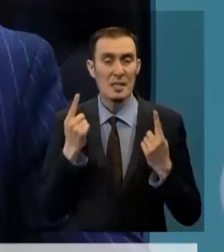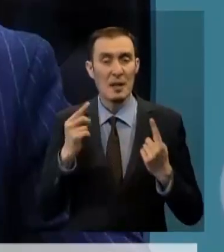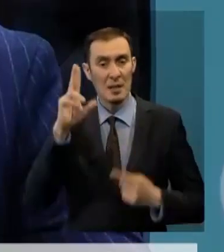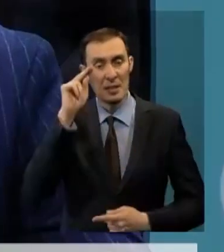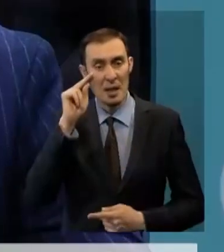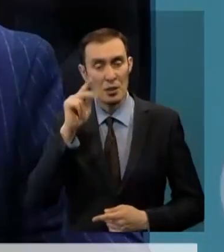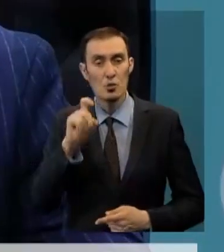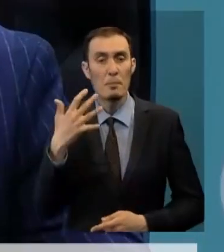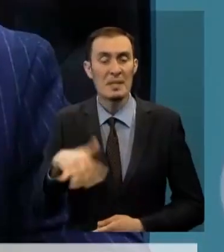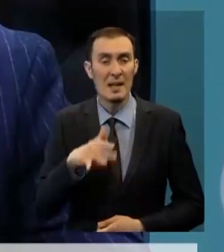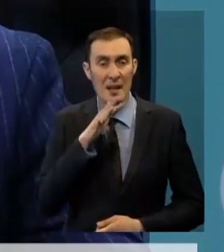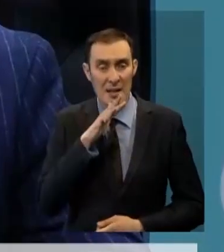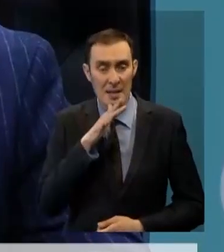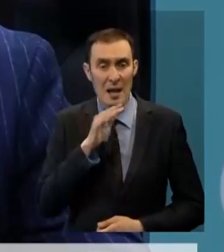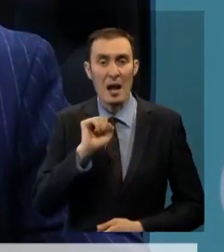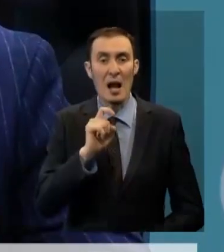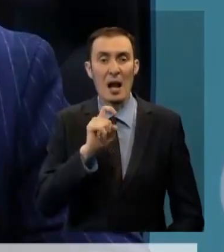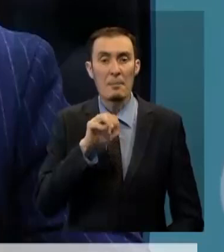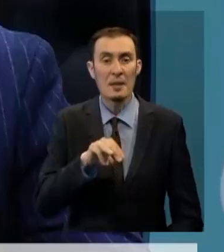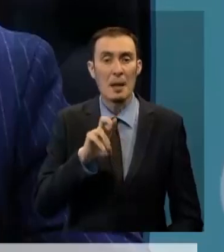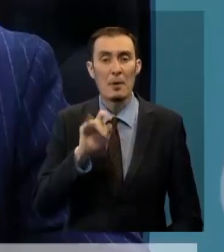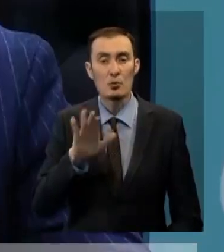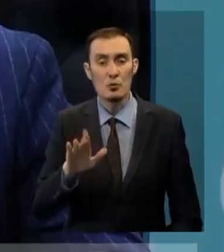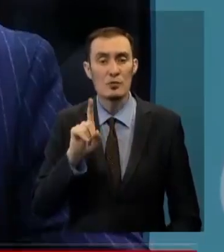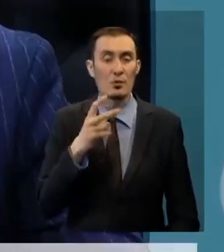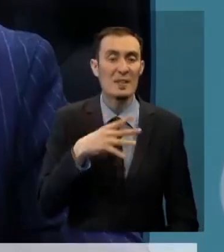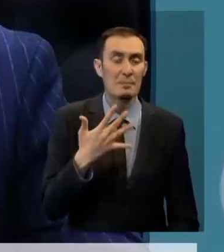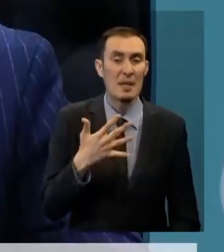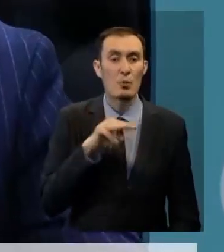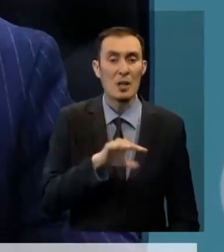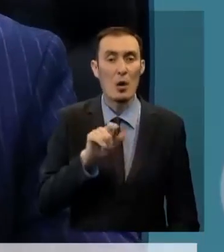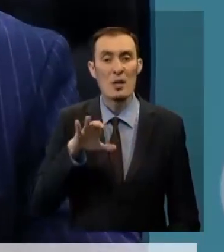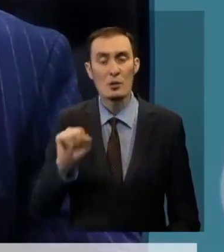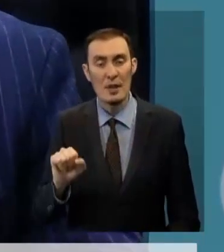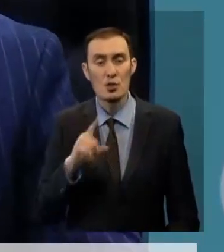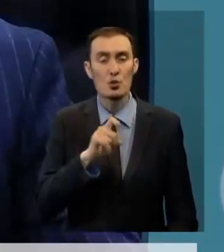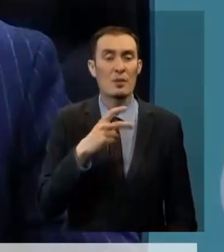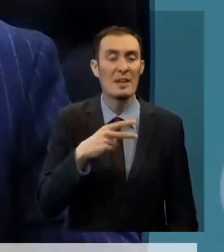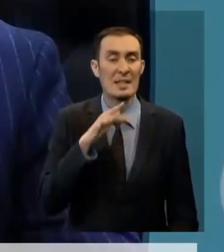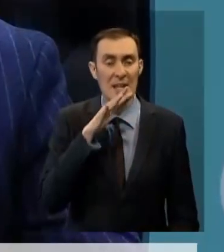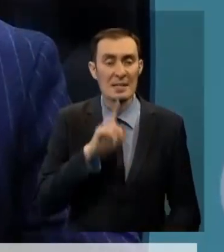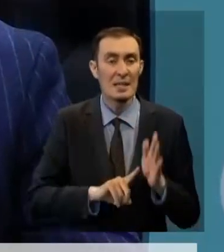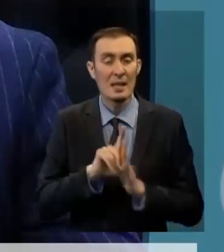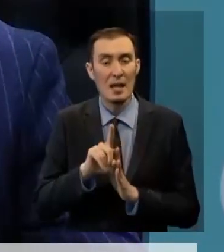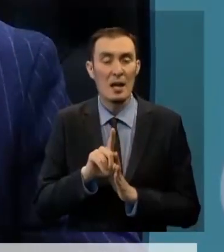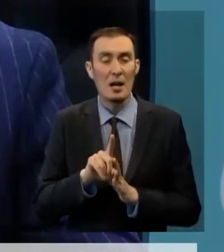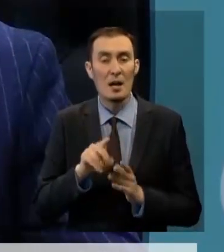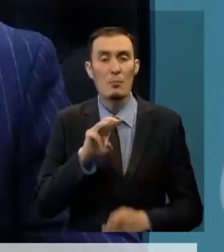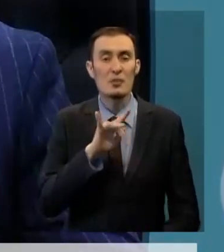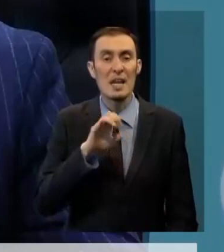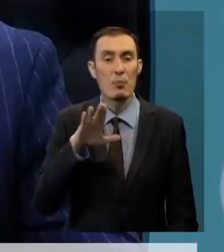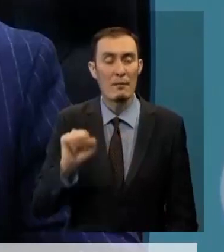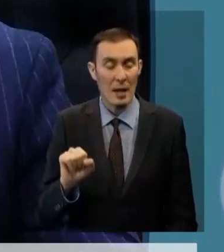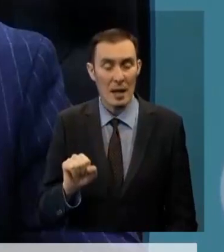даты, как 150-летие Ахмета Байтурсынова, 125-летие Мухтара Ауэзова и 120-летие со дня рождения Габита